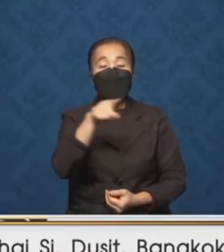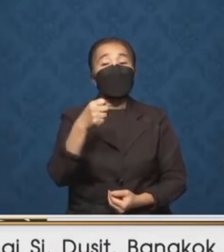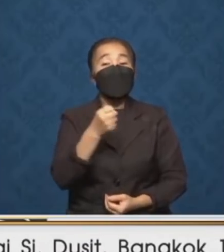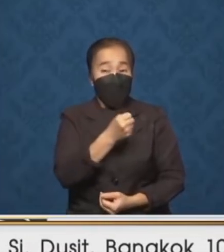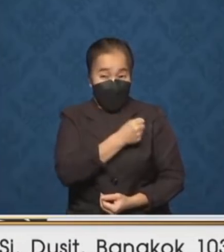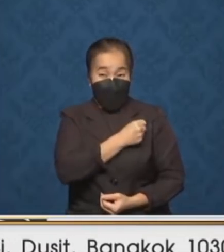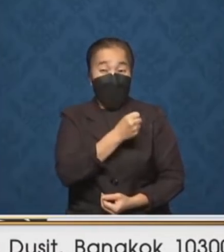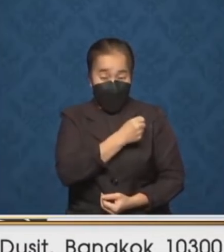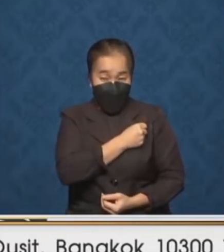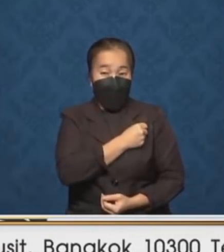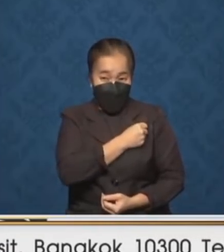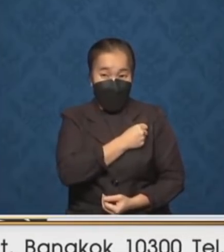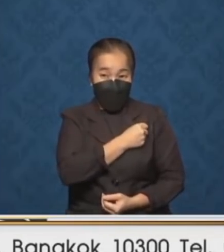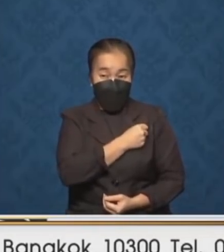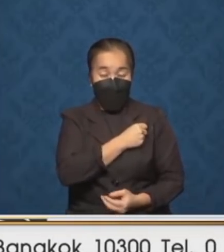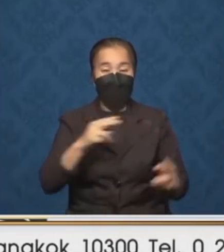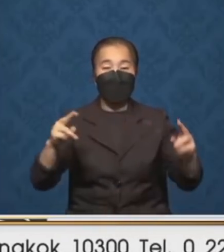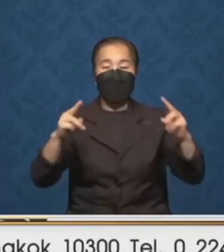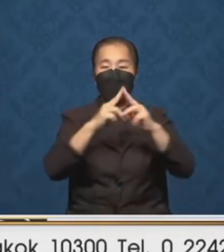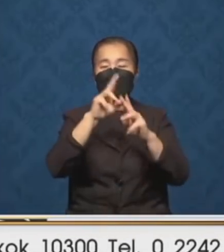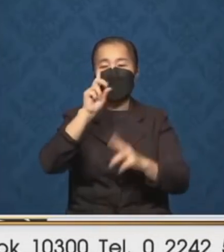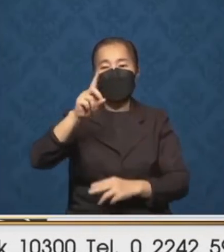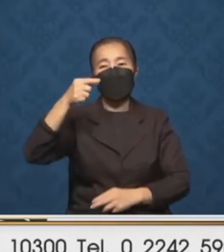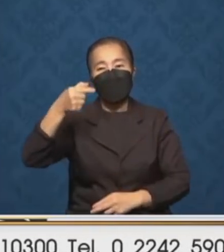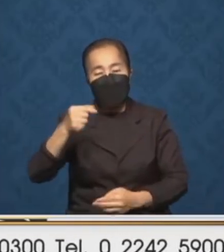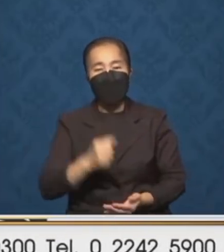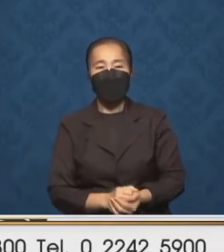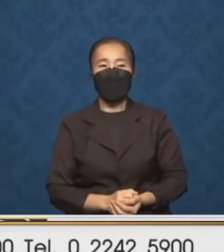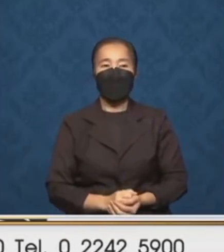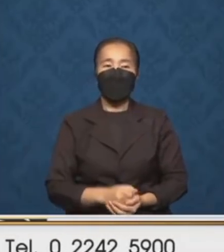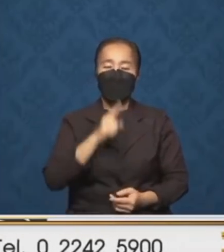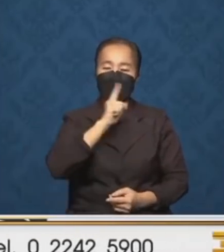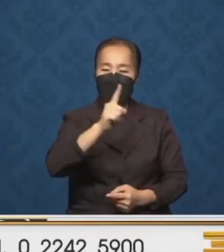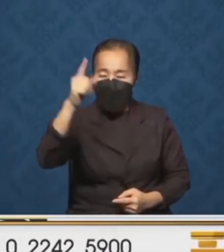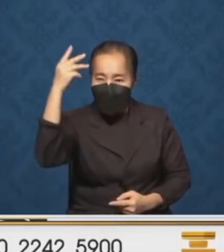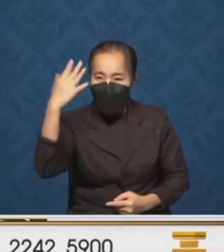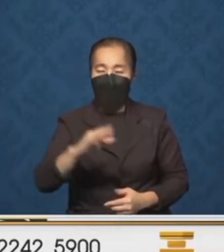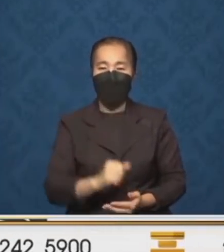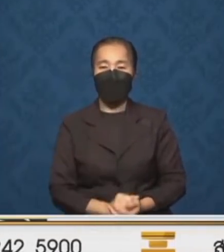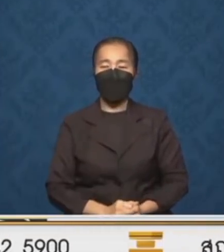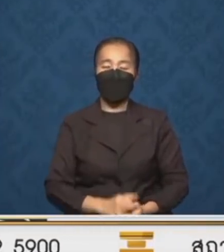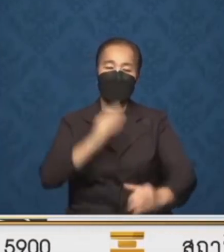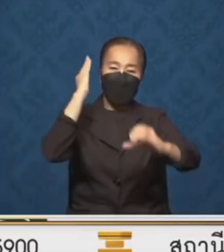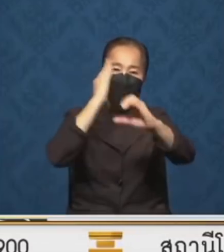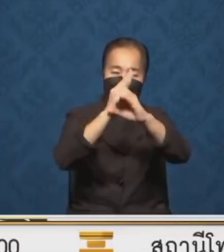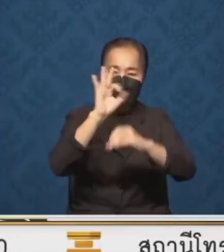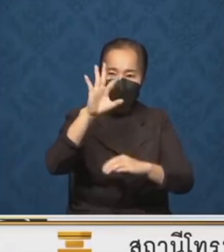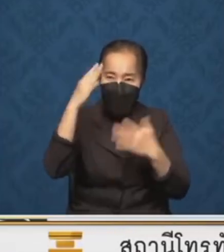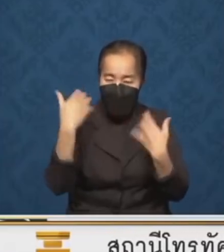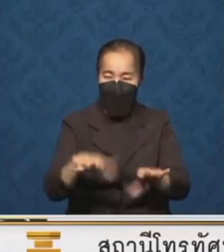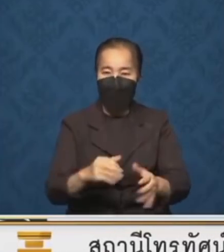ทำขนาดนี้ขู่ก็แล้วยัดคดีก็แล้วปิดเว็บก็แล้วเอาภาษีประชาช